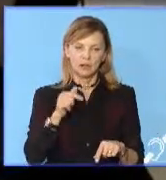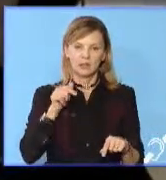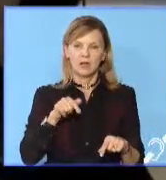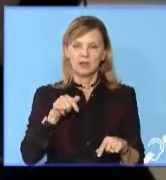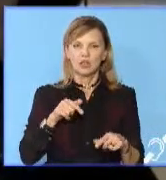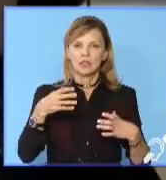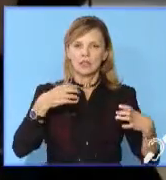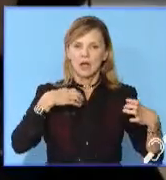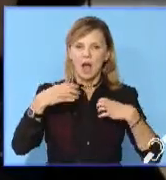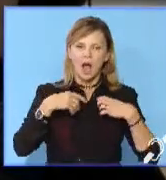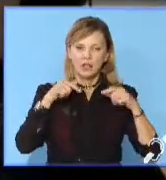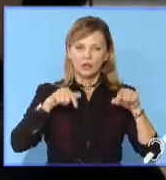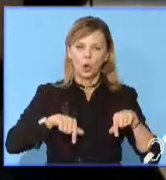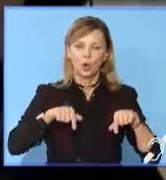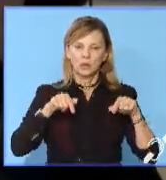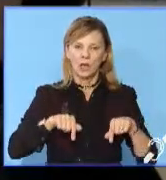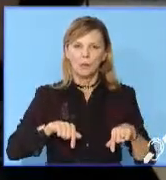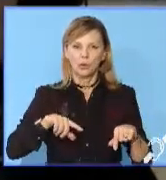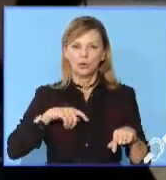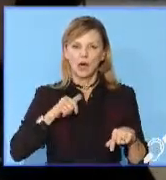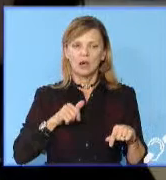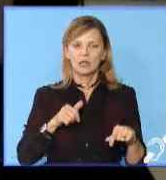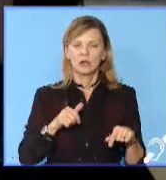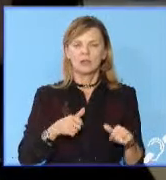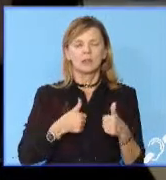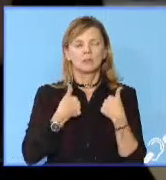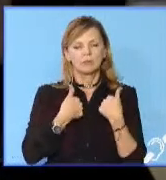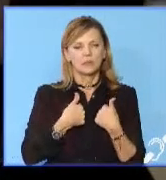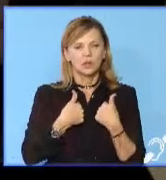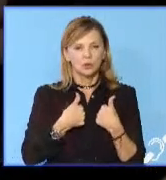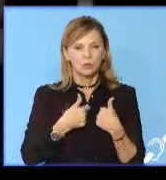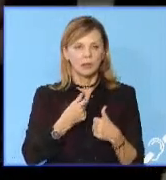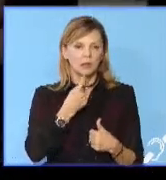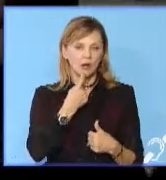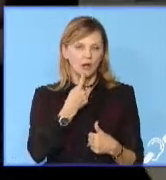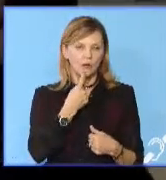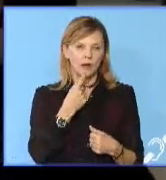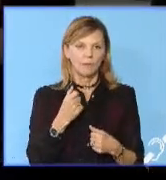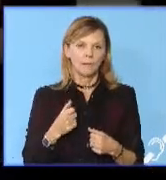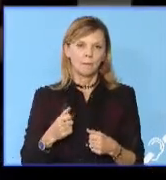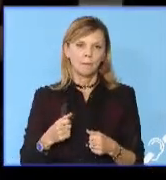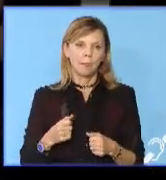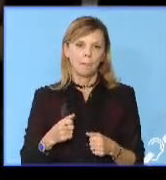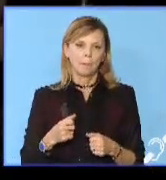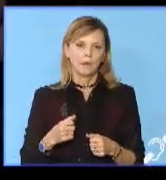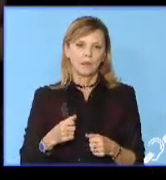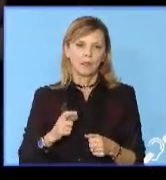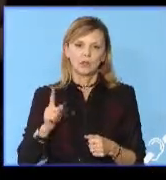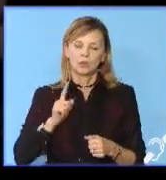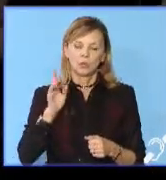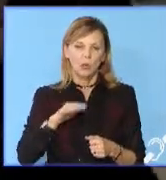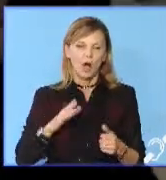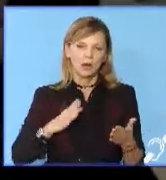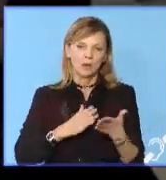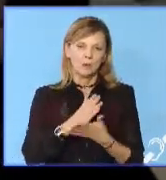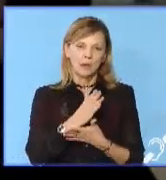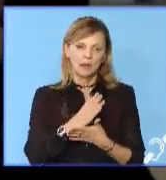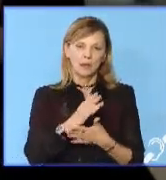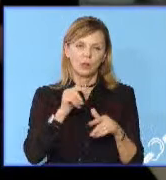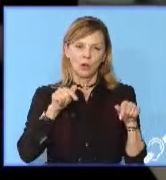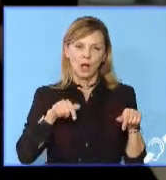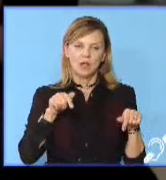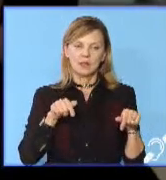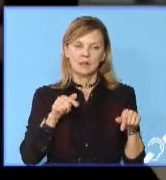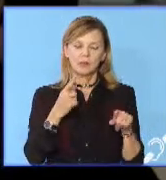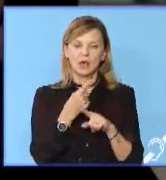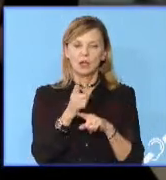artă contemporană este de mare ținută. Craiova nu are tot timpul